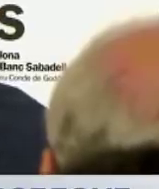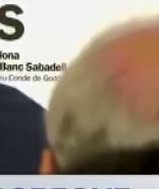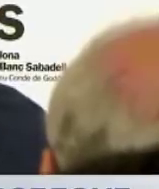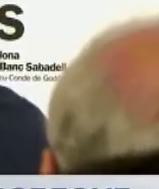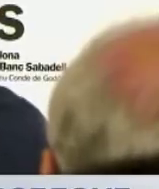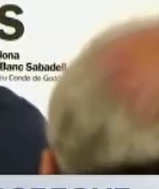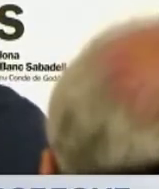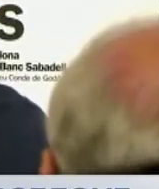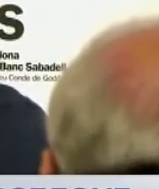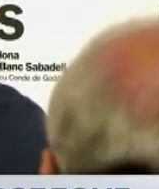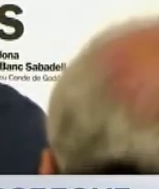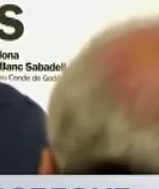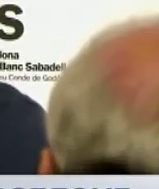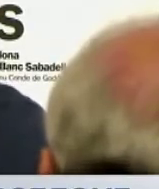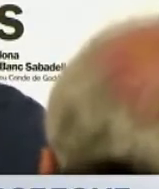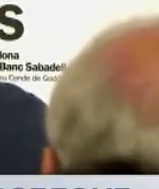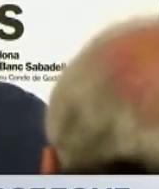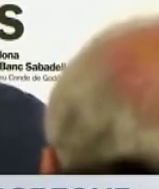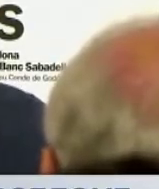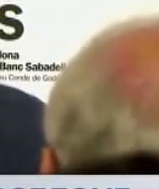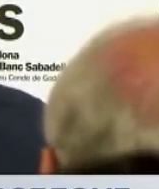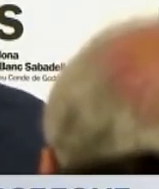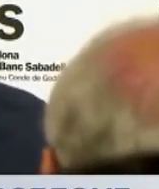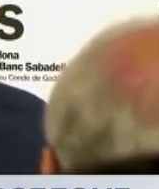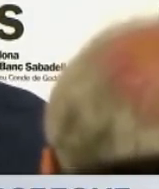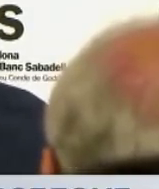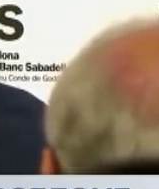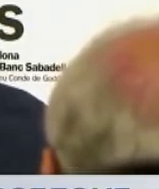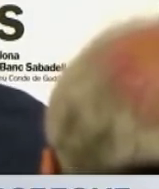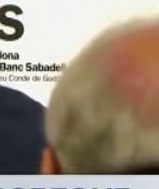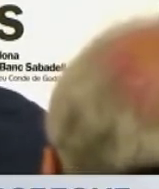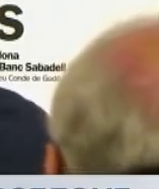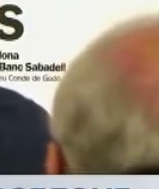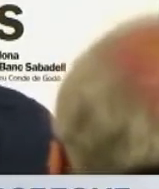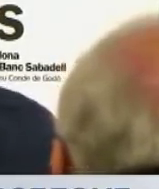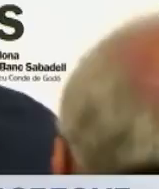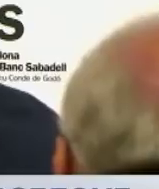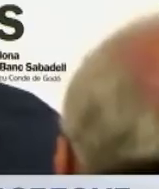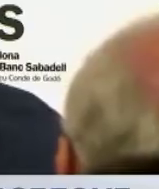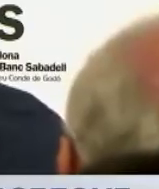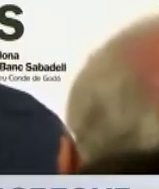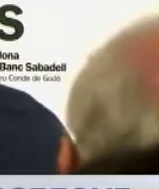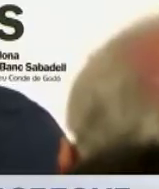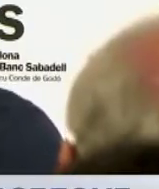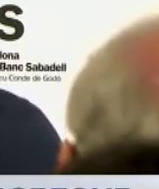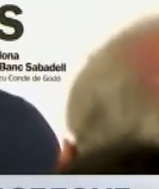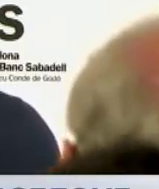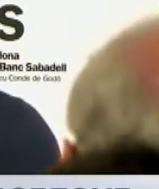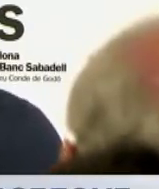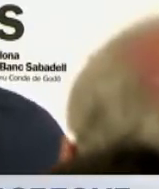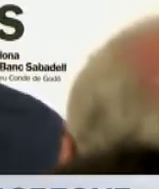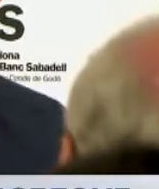поражением. Можно много работать на тренировках, но матчи – это совсем другое. Я не буду рассказывать, что у меня